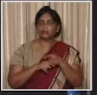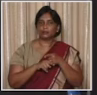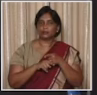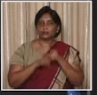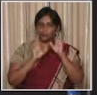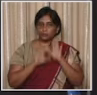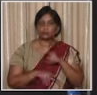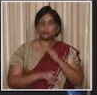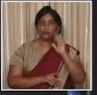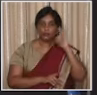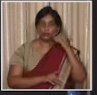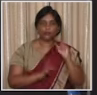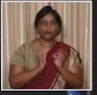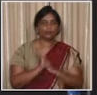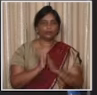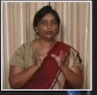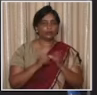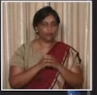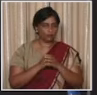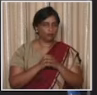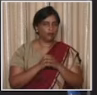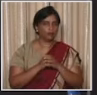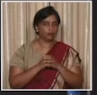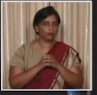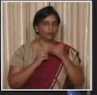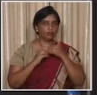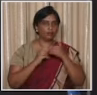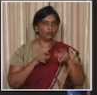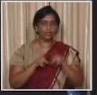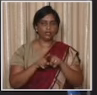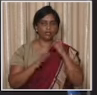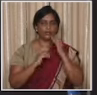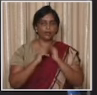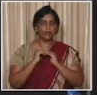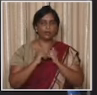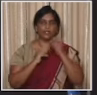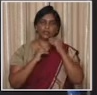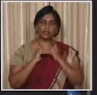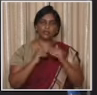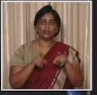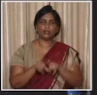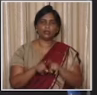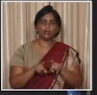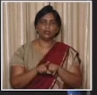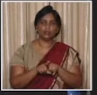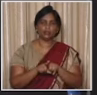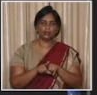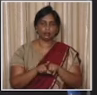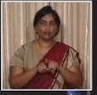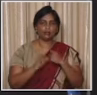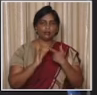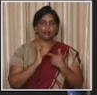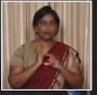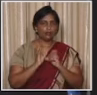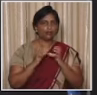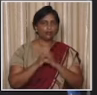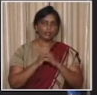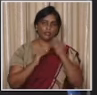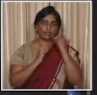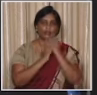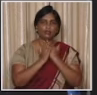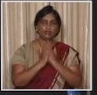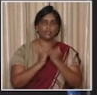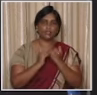හිටියනම් විශේෂඥයෙක් කමිටුවේ අනිවාර්යයෙන්ම කියනවා මේක ලංකාවේ මෙහෙම නිෂ්පාදනය කරන්න බෑ කියන එක. ටෙක්නිකල් ඩොකියුමන්ට්ස් දිහා බලනකොට,